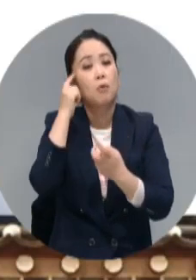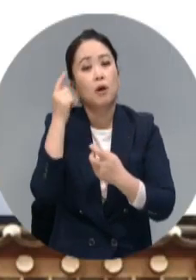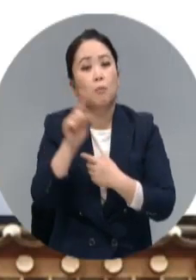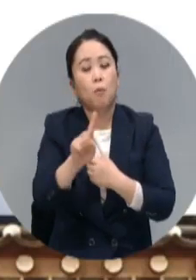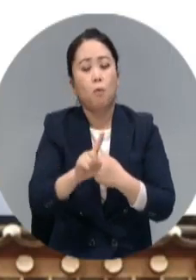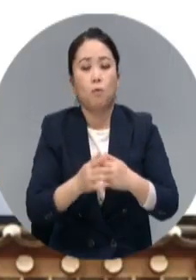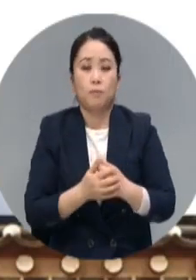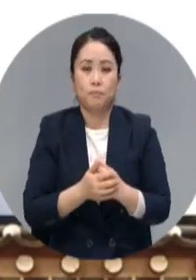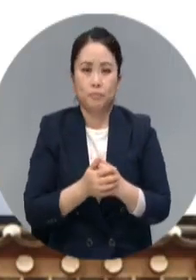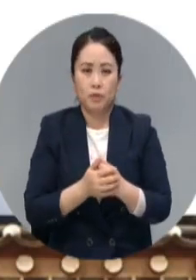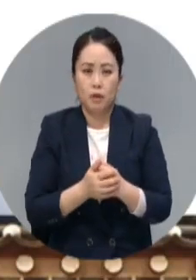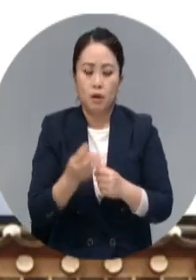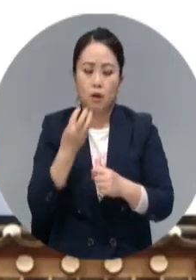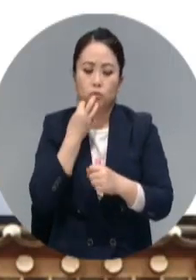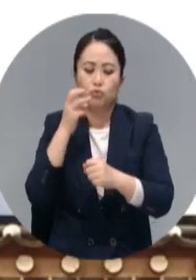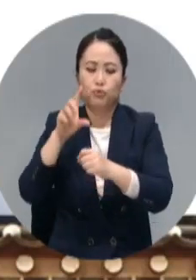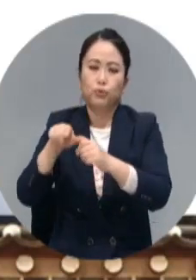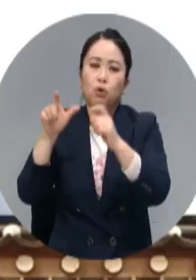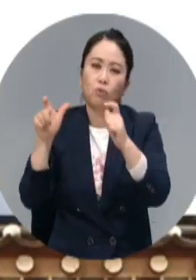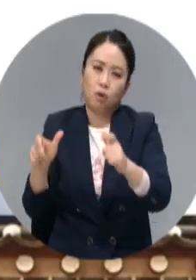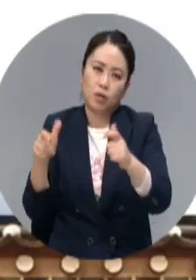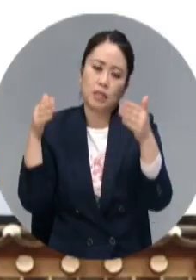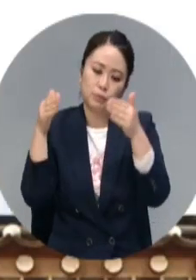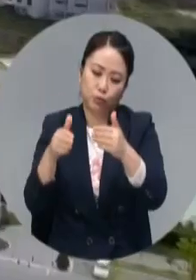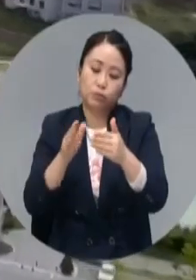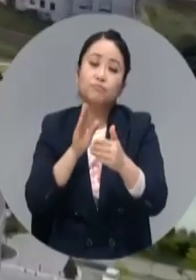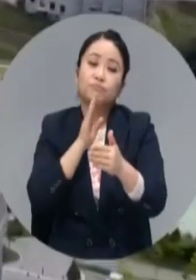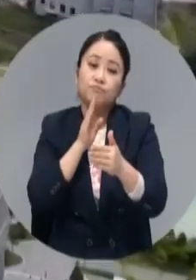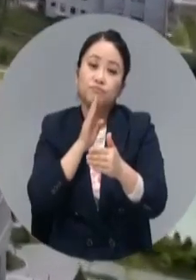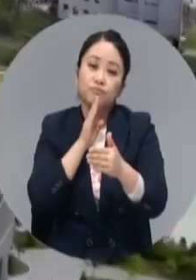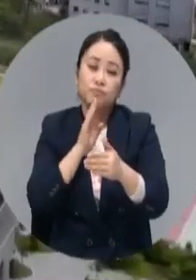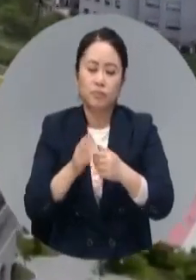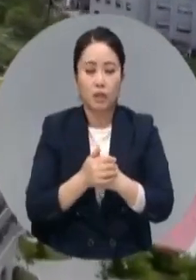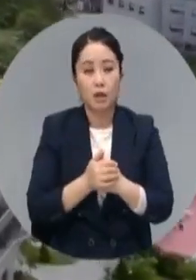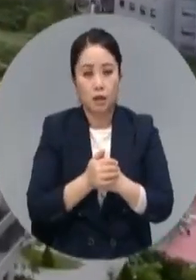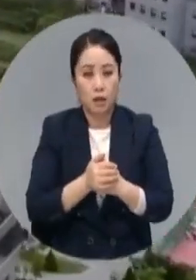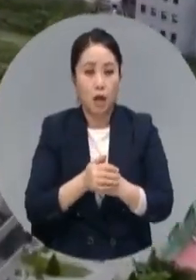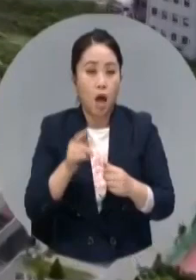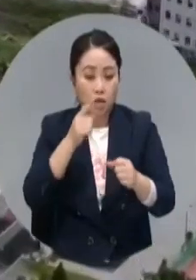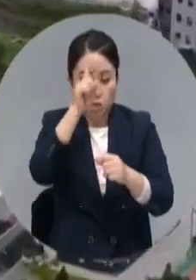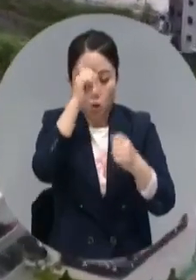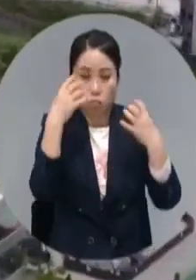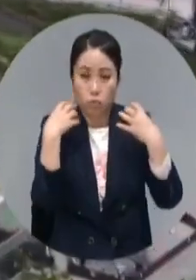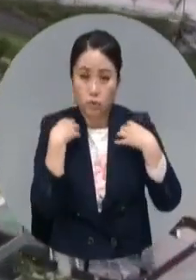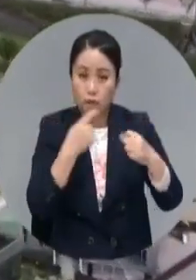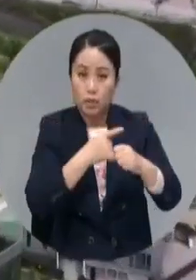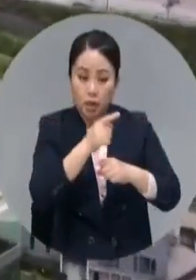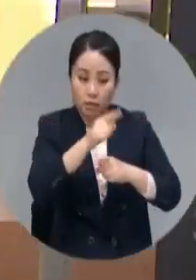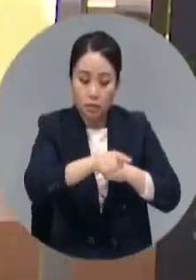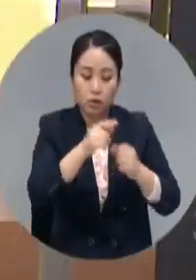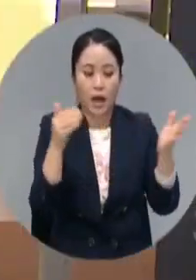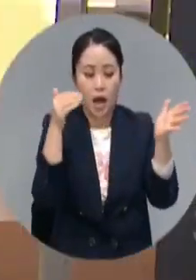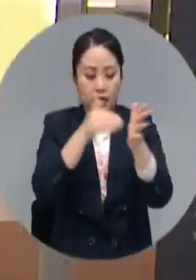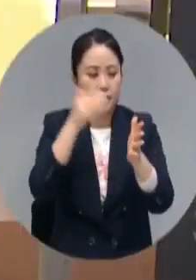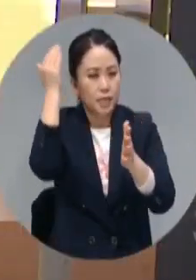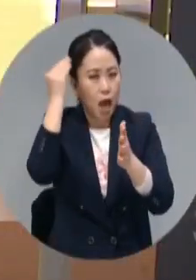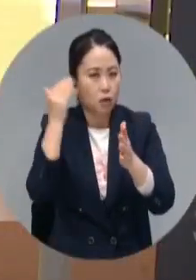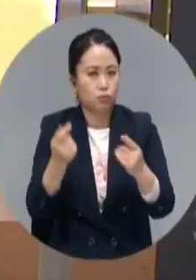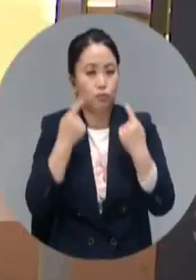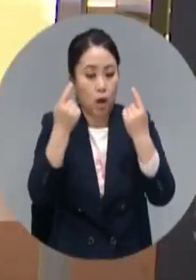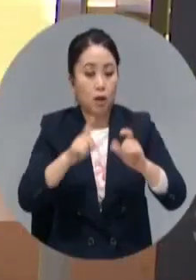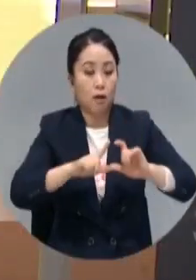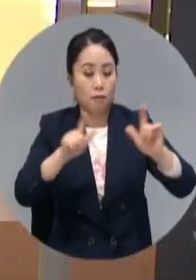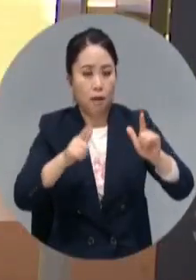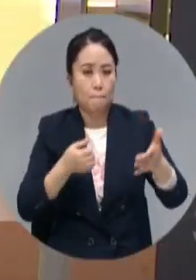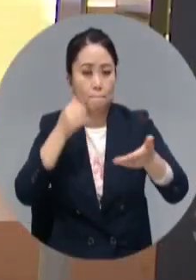수도권에 집중되 있는게 사실입니다 예 정부는 내년까지 한국 관광의 해로 지정하고 올해